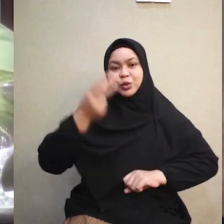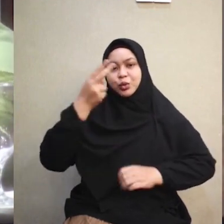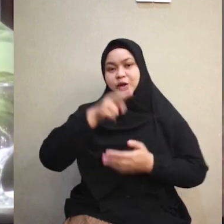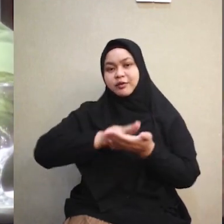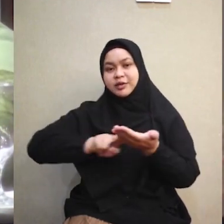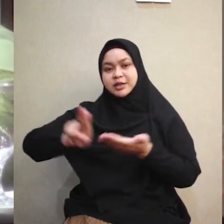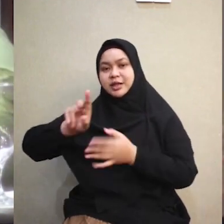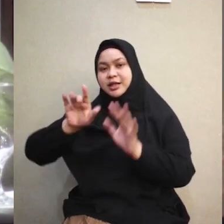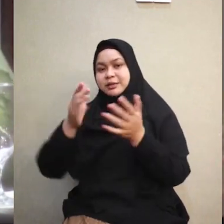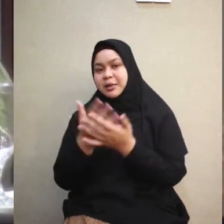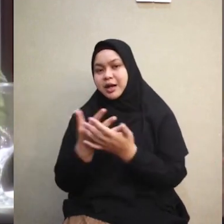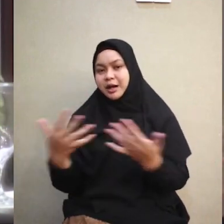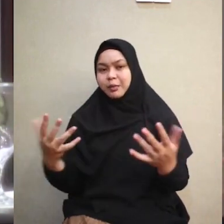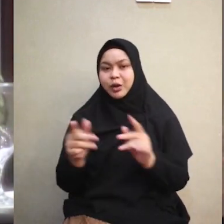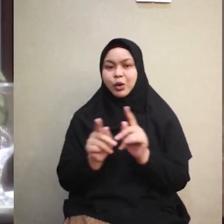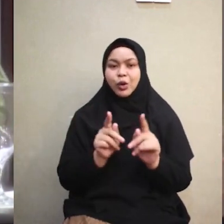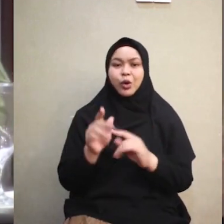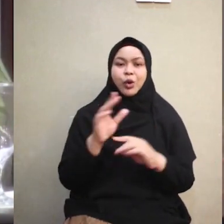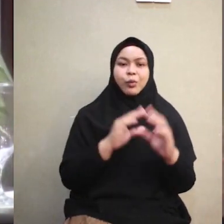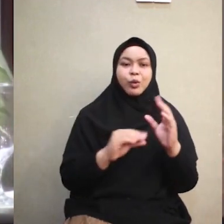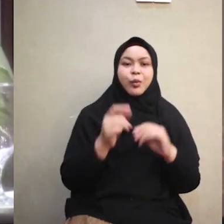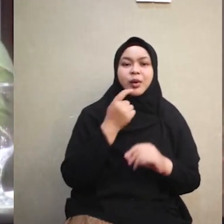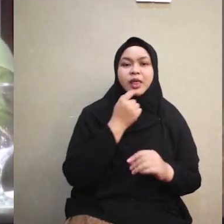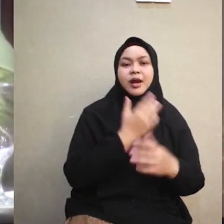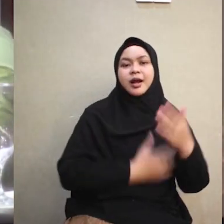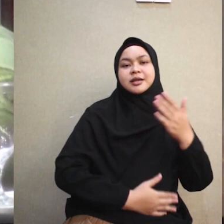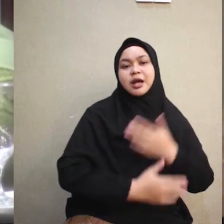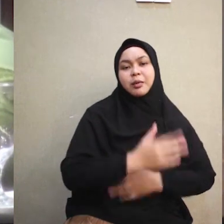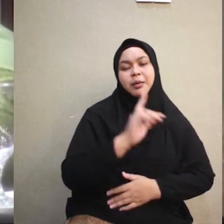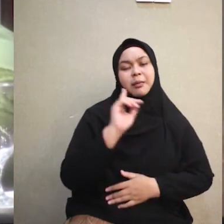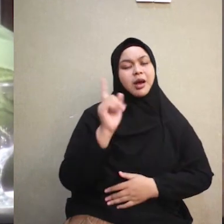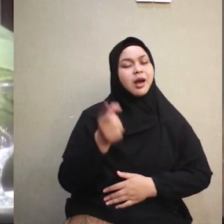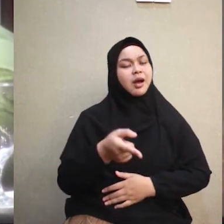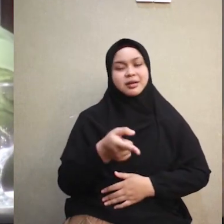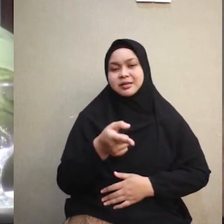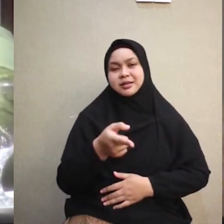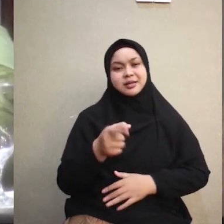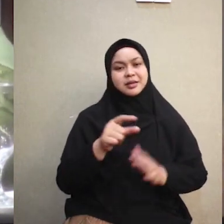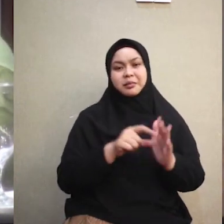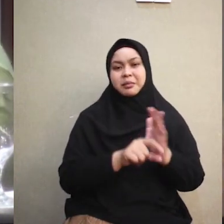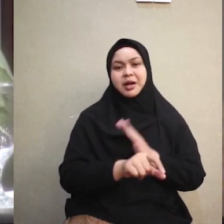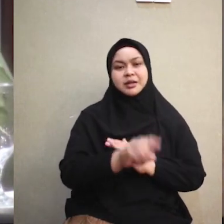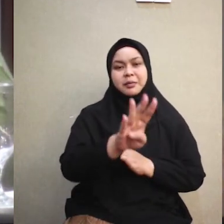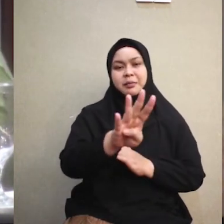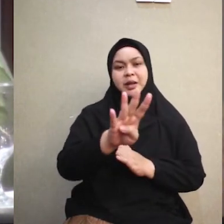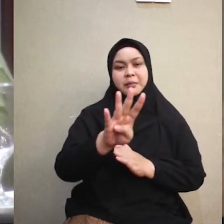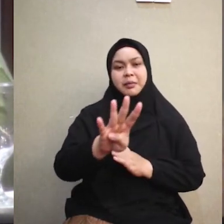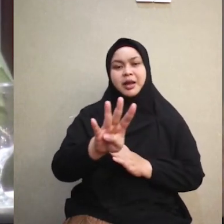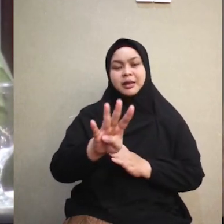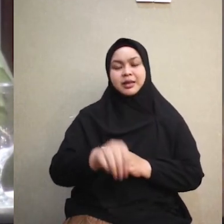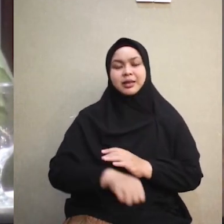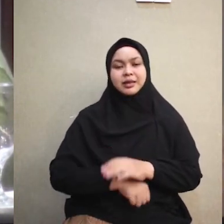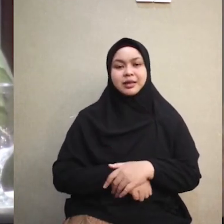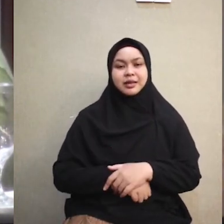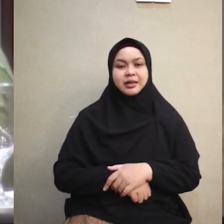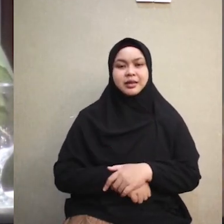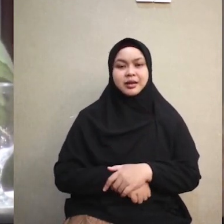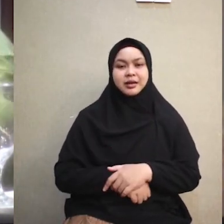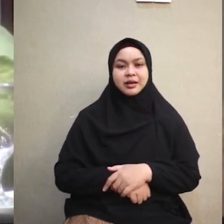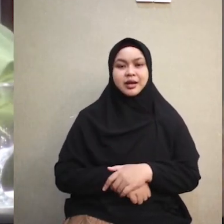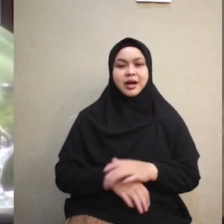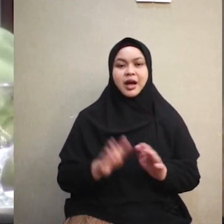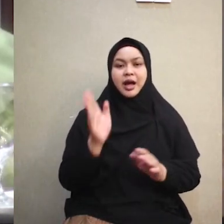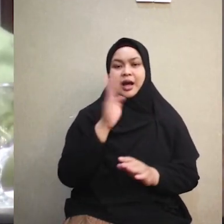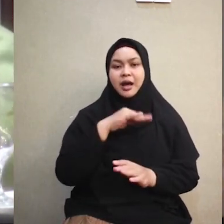Kalau ngomongin soal disabilitas pasti larinya ke pasal 44 alasan pemaaf tapi tidak